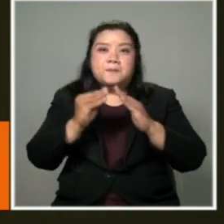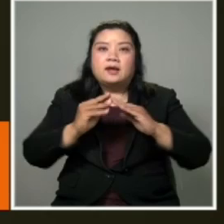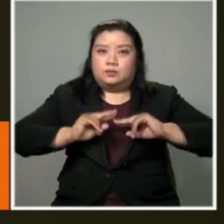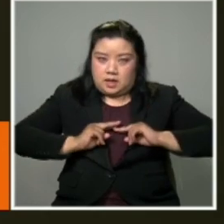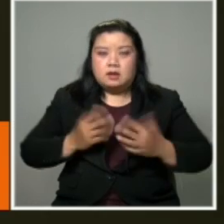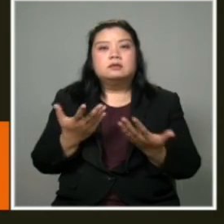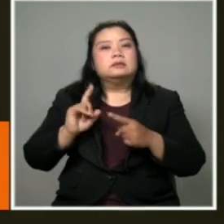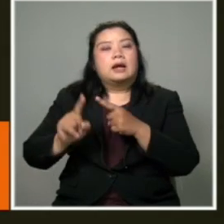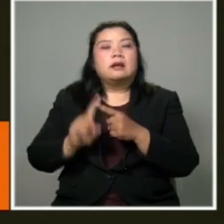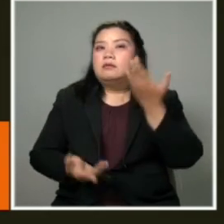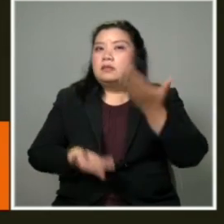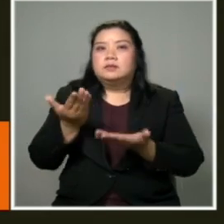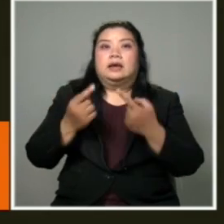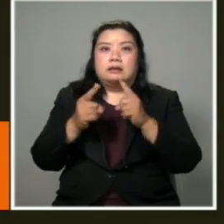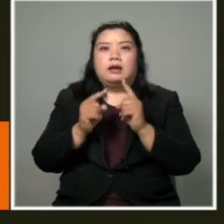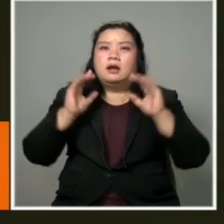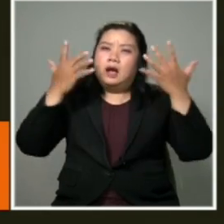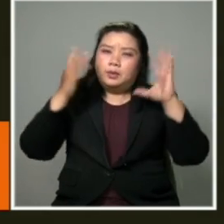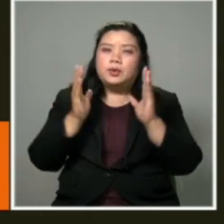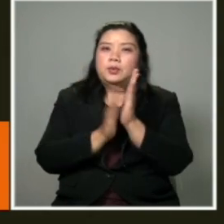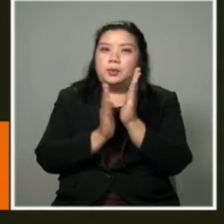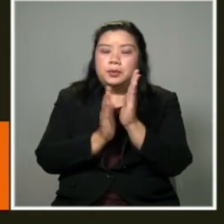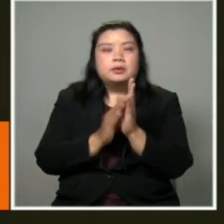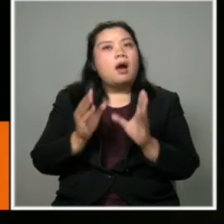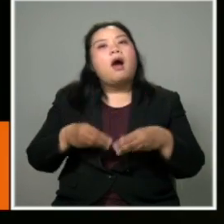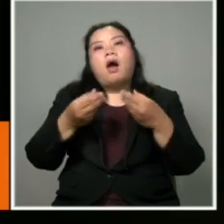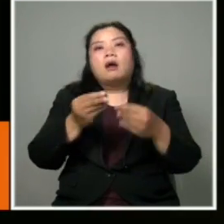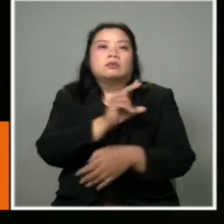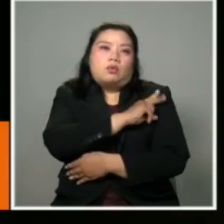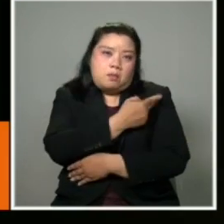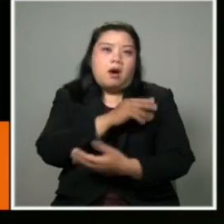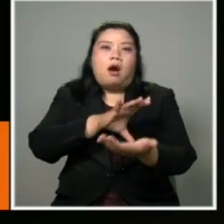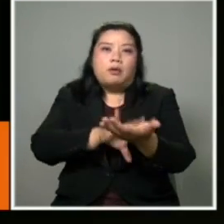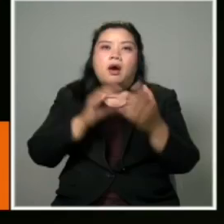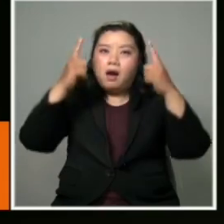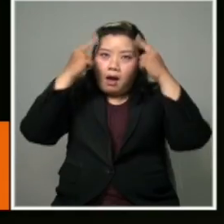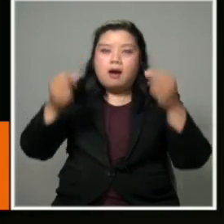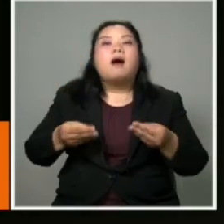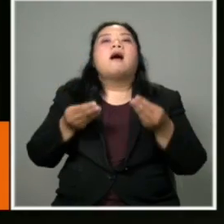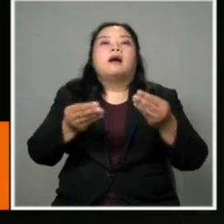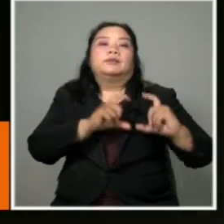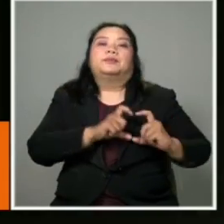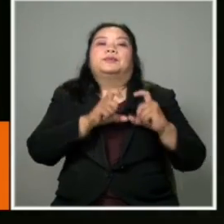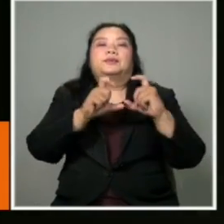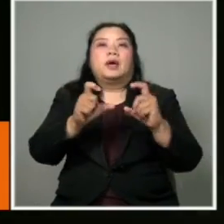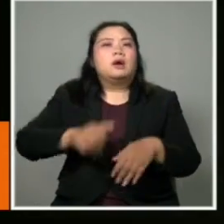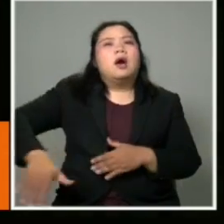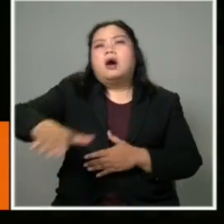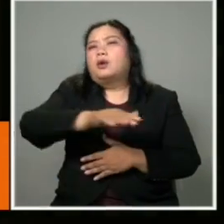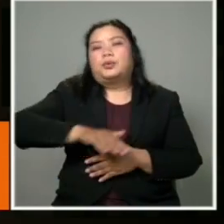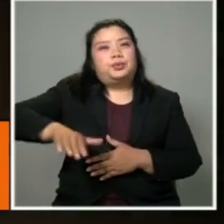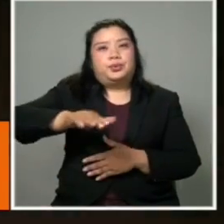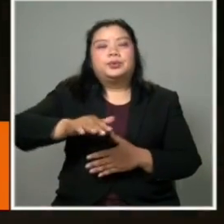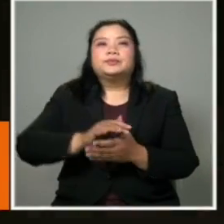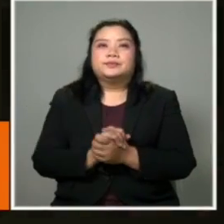ชาวไทยทั่วประเทศร่วมแคมเปญนี้กันเป็นจำนวนมากแล้วก็เป็นการส่งกำลังใจนะครับไปให้บุคลากรทางการแพทย์ทุกคนด้วยนั่นเอง